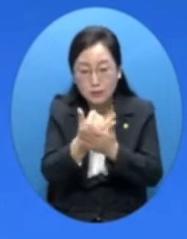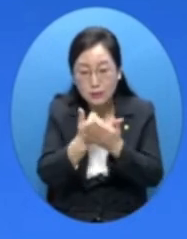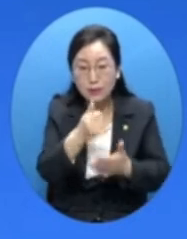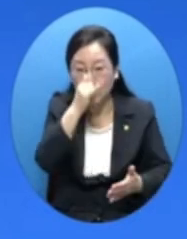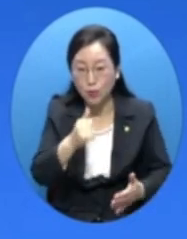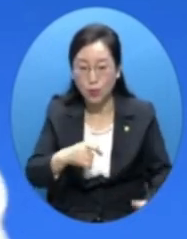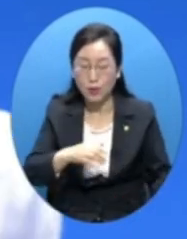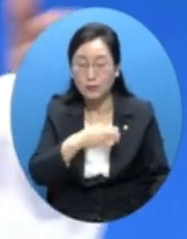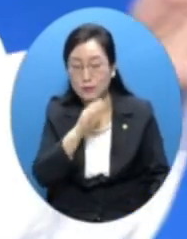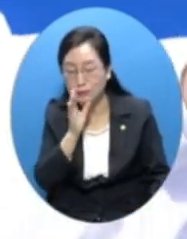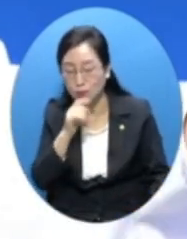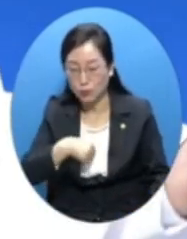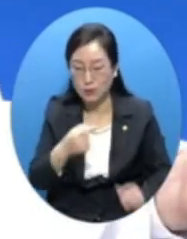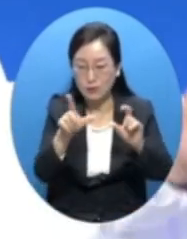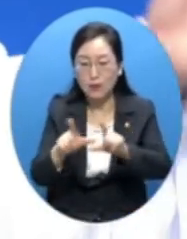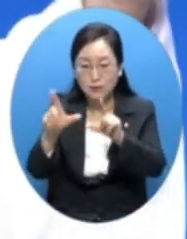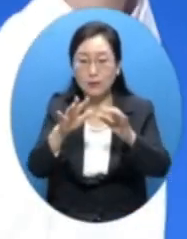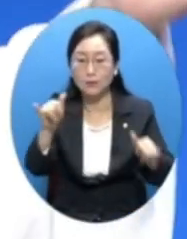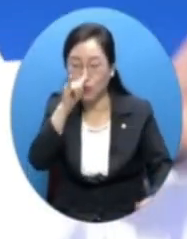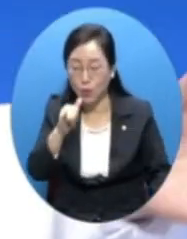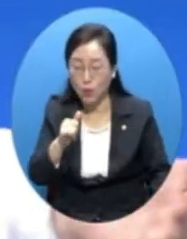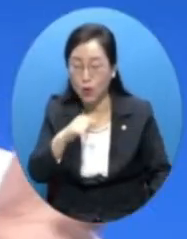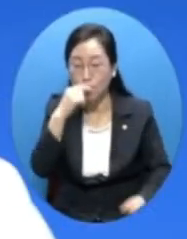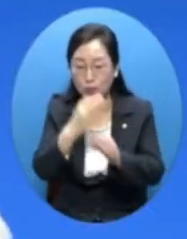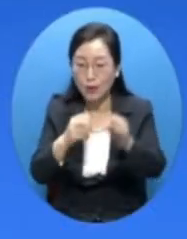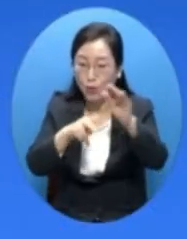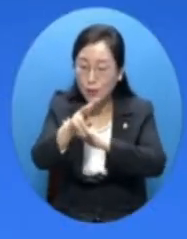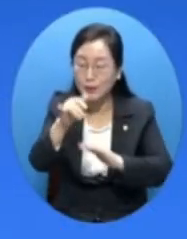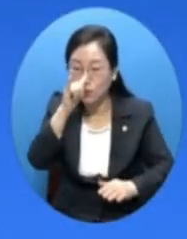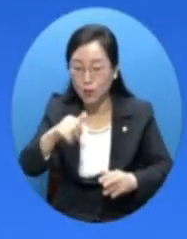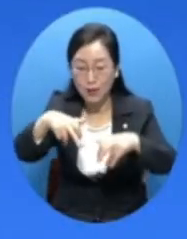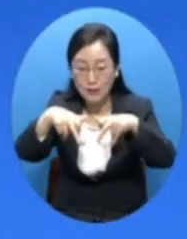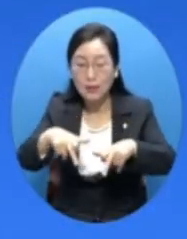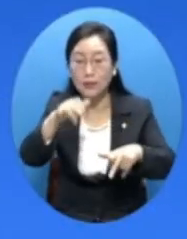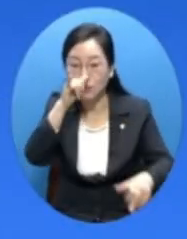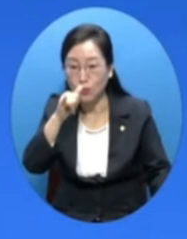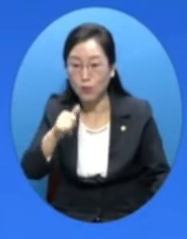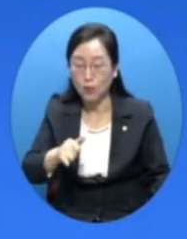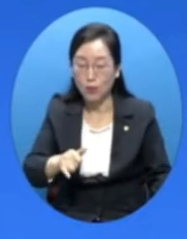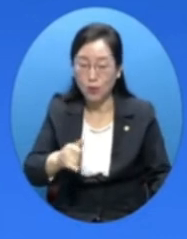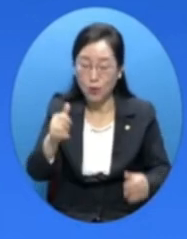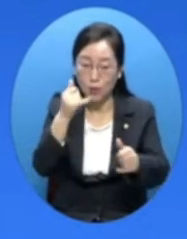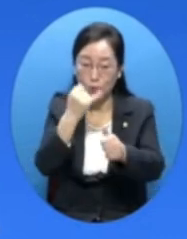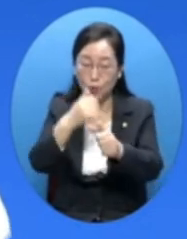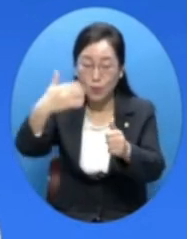독거노인들이 있습니다. 탈북자들이 있습니다. 장애우들이 있습니다. 미혼모들이 있습니다.